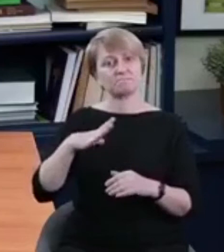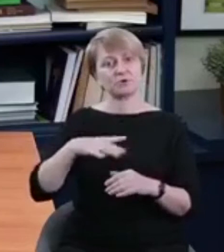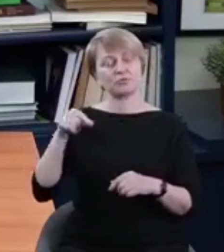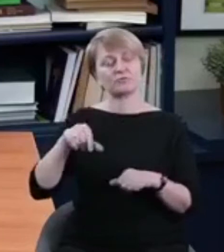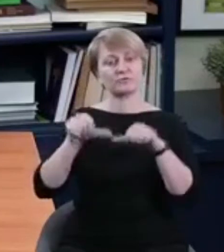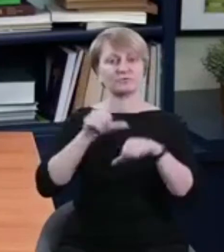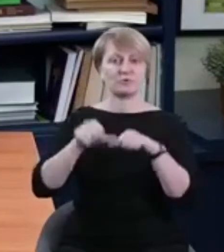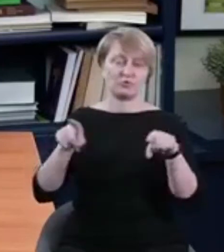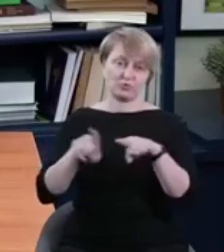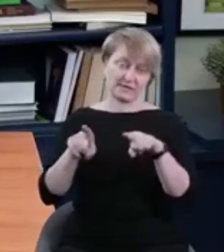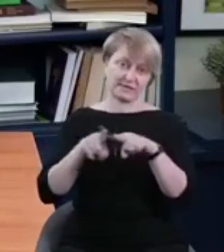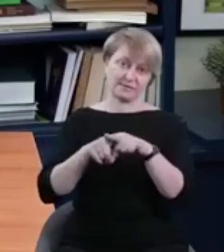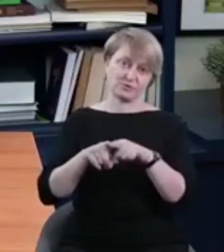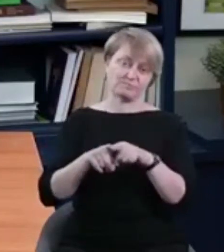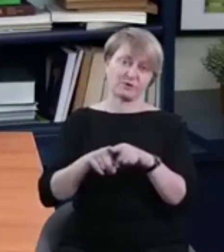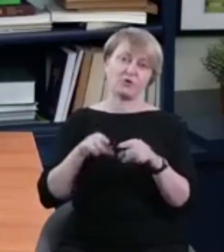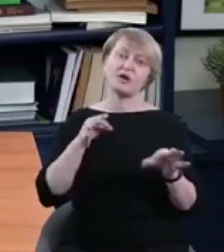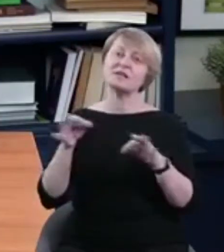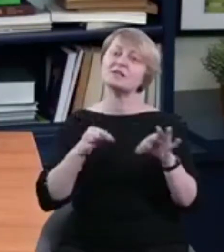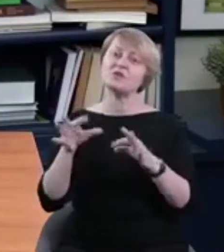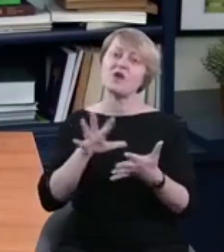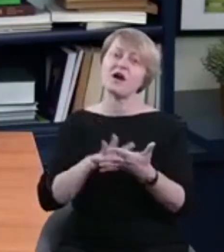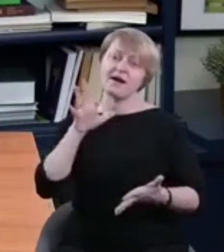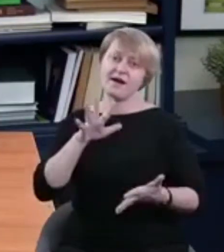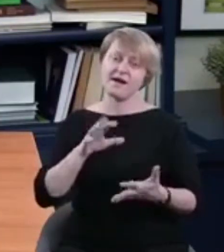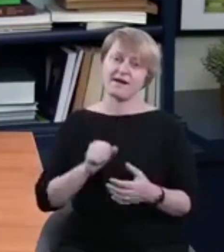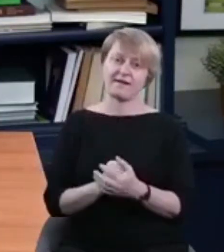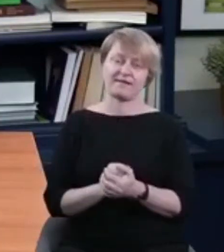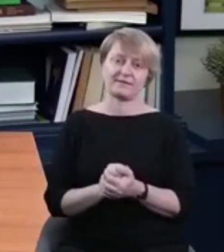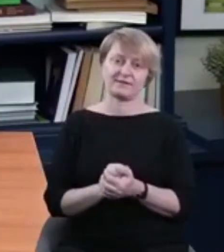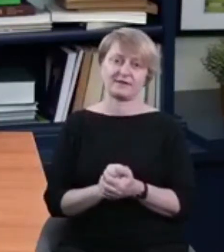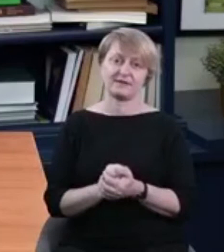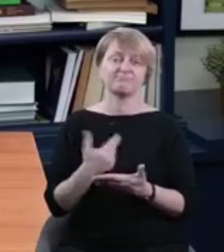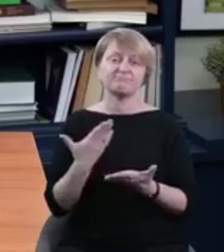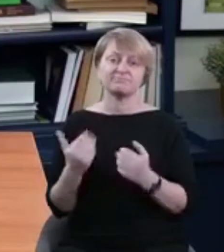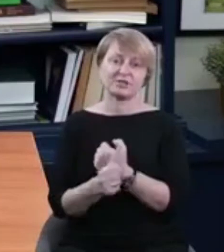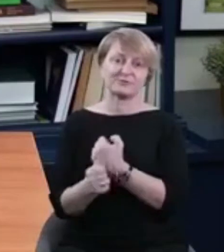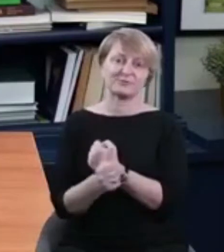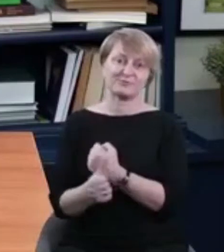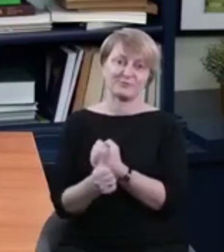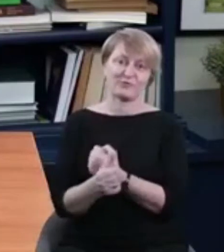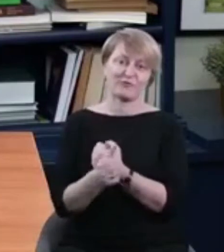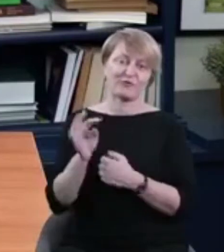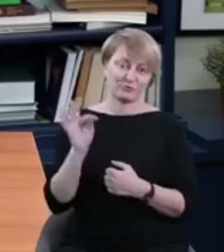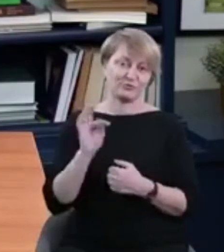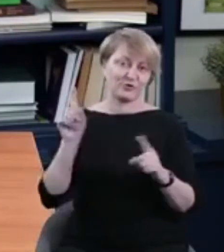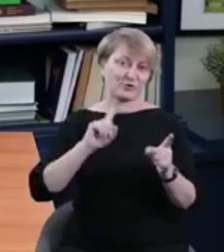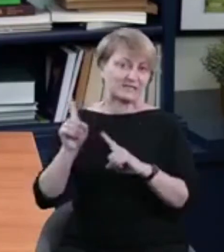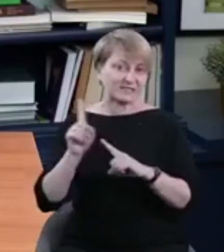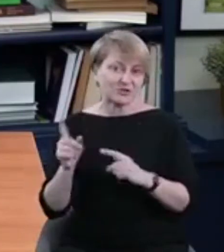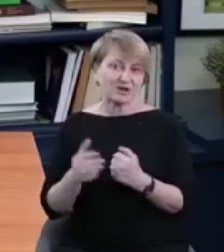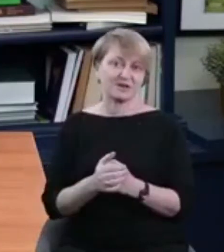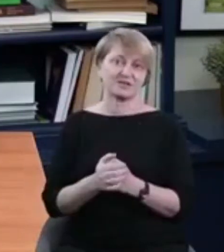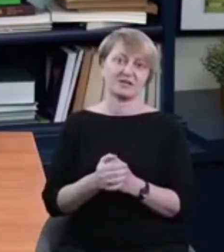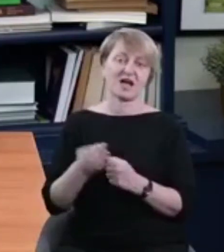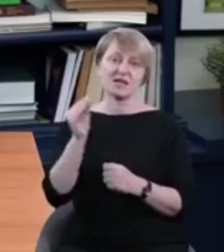mają one przede wszystkim historyczny charakter z historyczny sezon na specyfikę ze względu na to że to jest